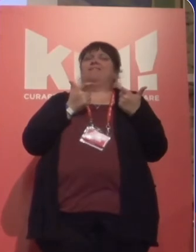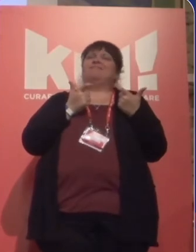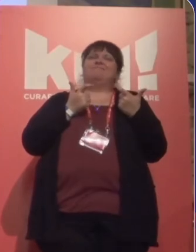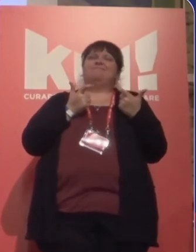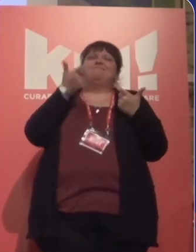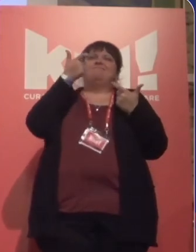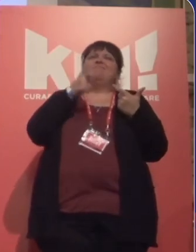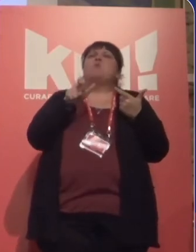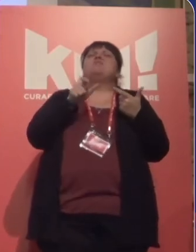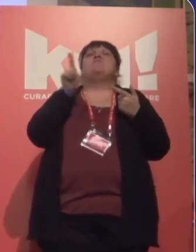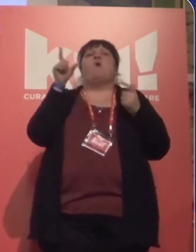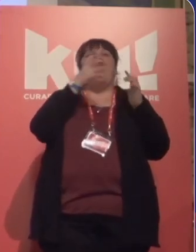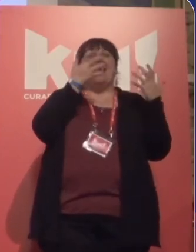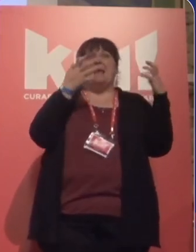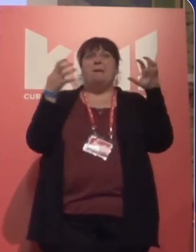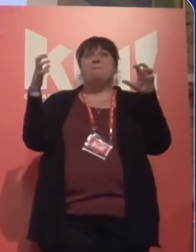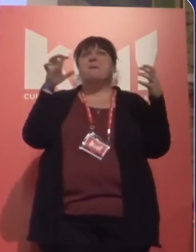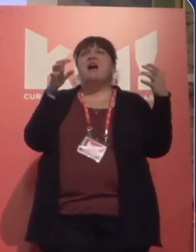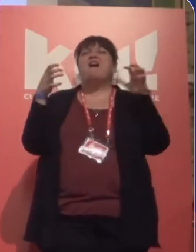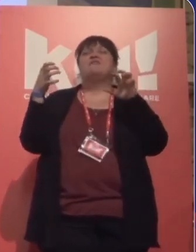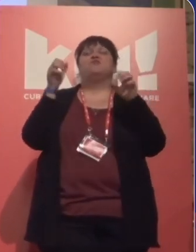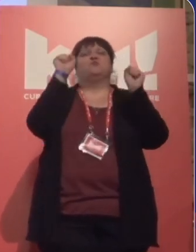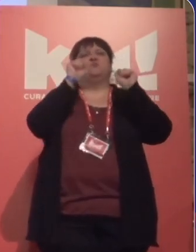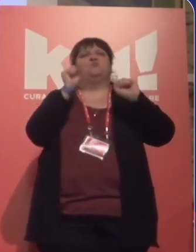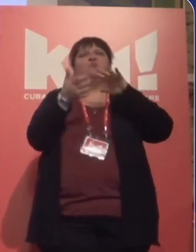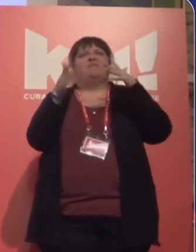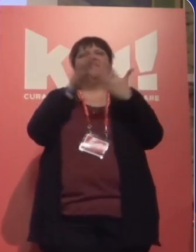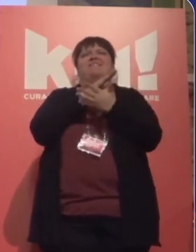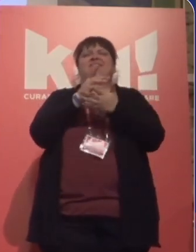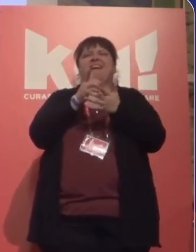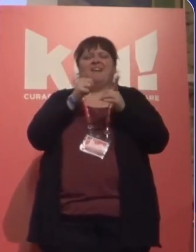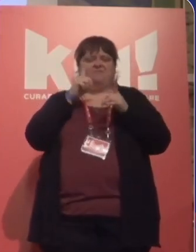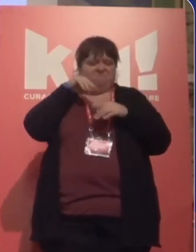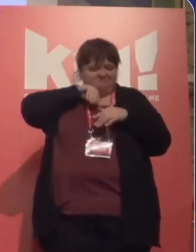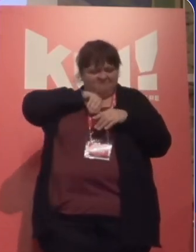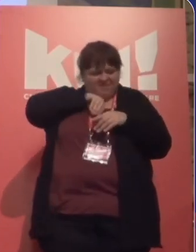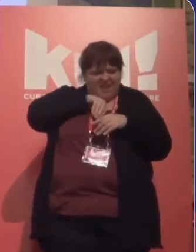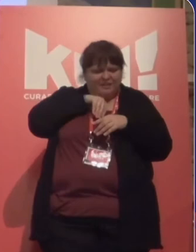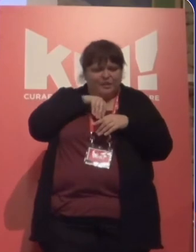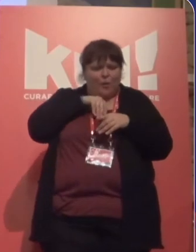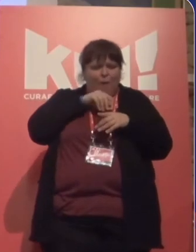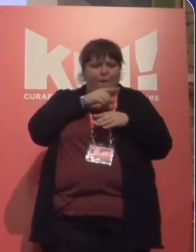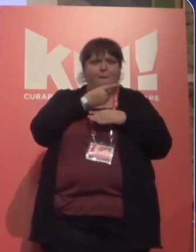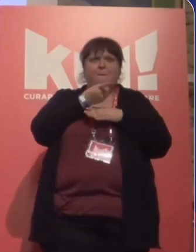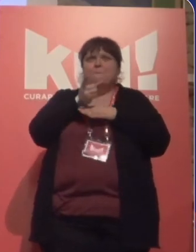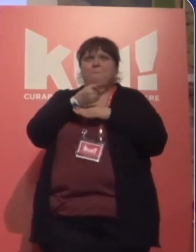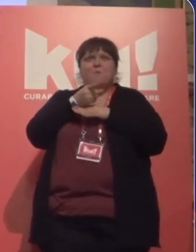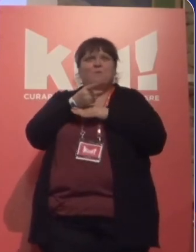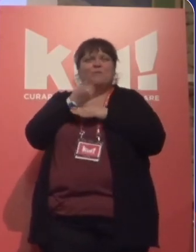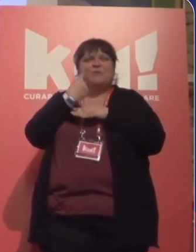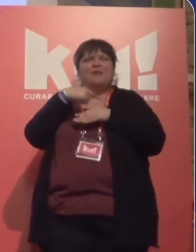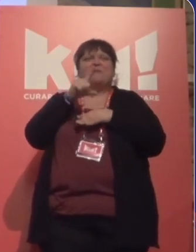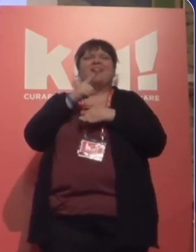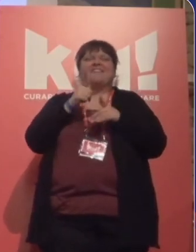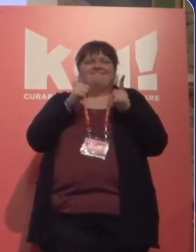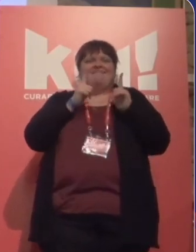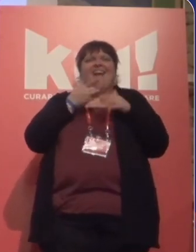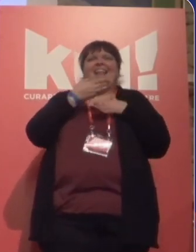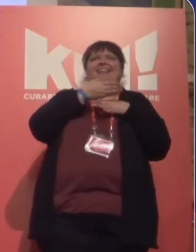e la loro utilità stato da noi nella domanda che ci dobbiamo porre